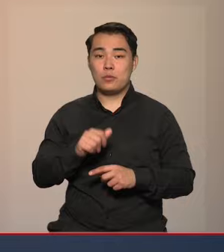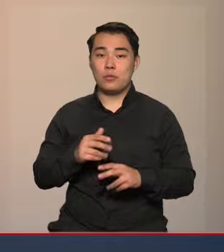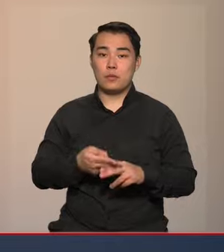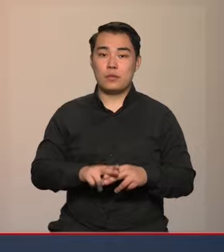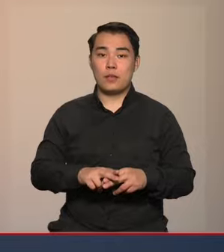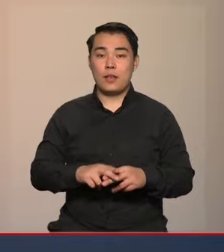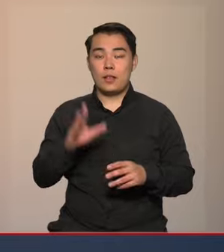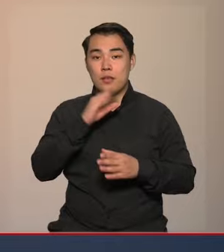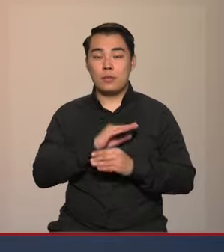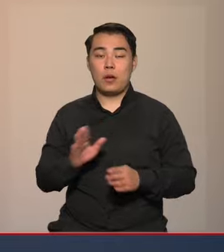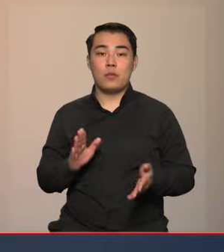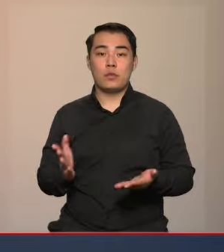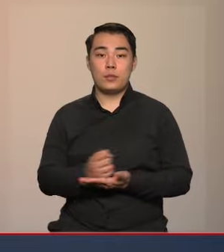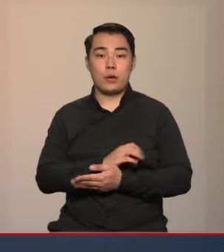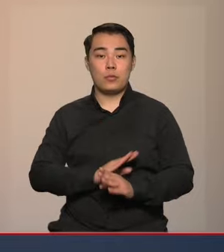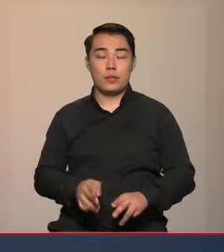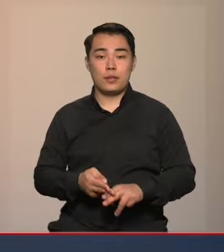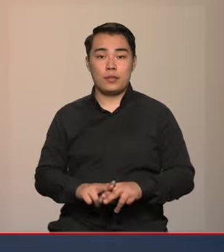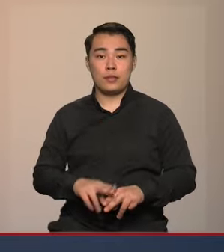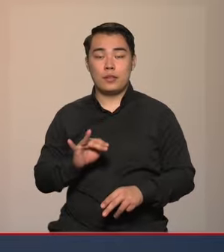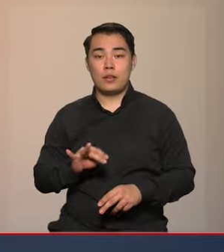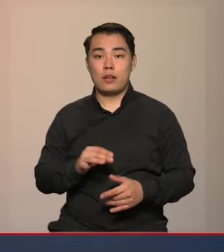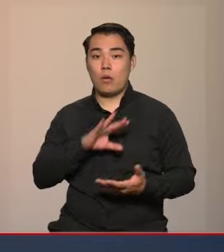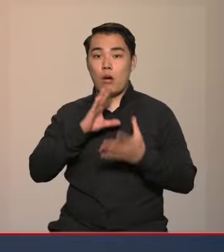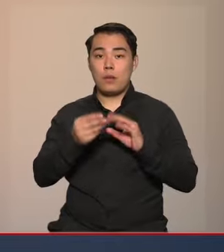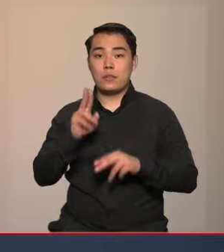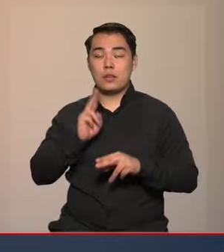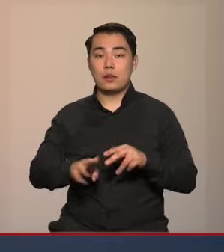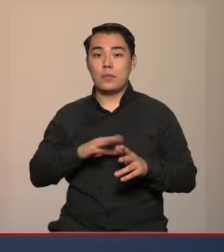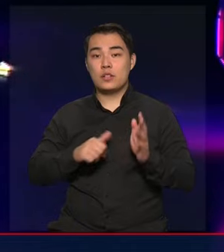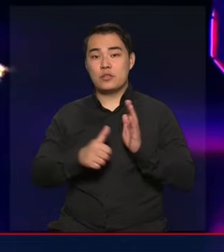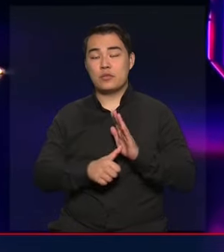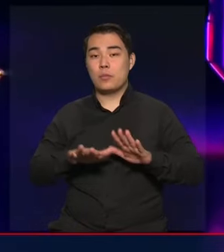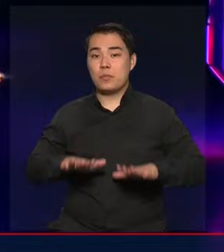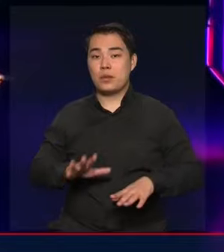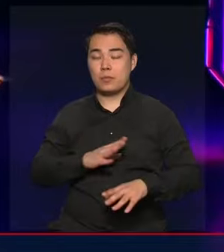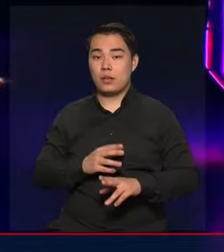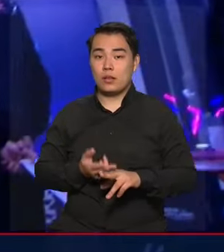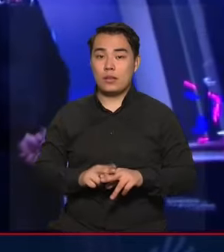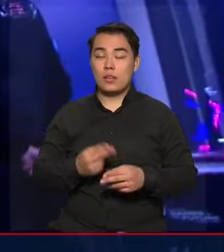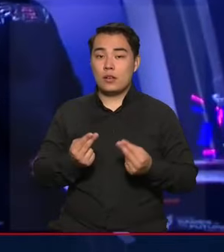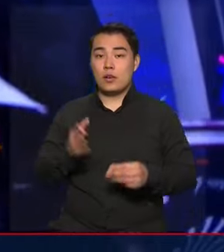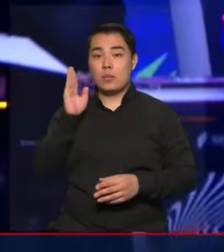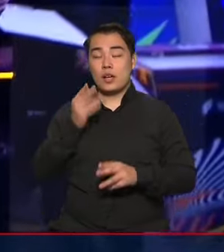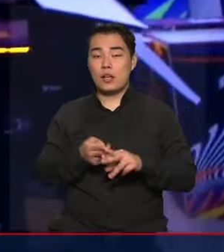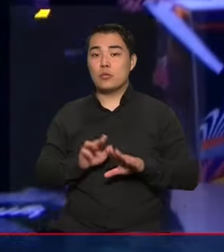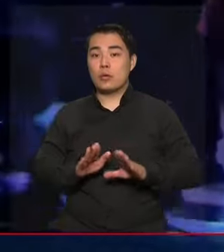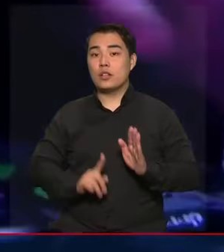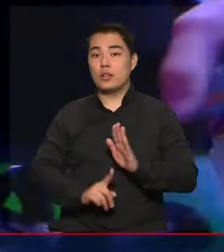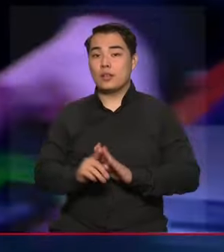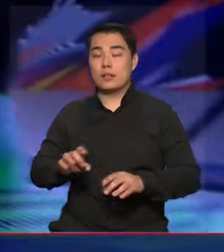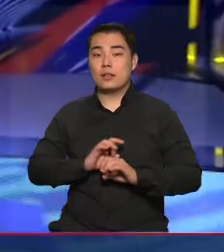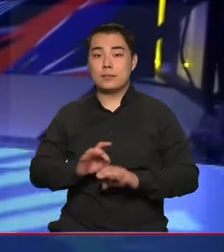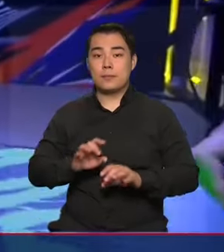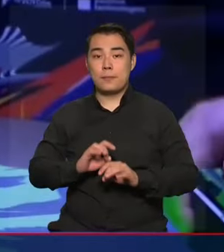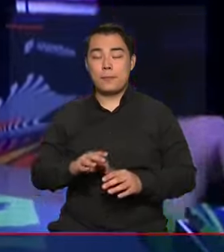и мы не смогли пройти финал. И в общем рейтинге мы завершили на 6-м месте. Игры будущего – это только начало, говорят пилоты